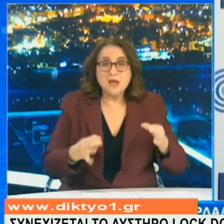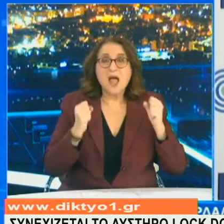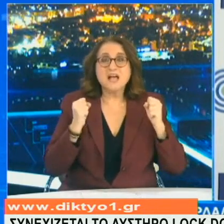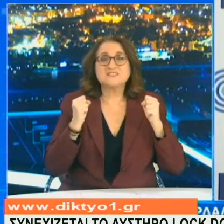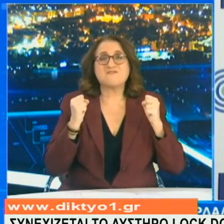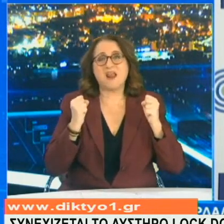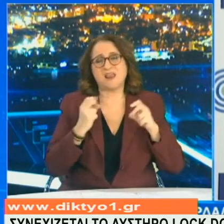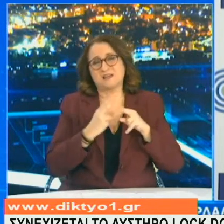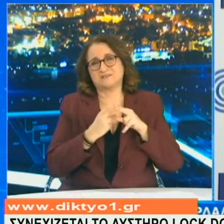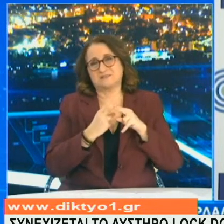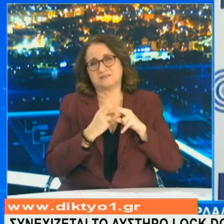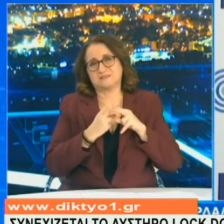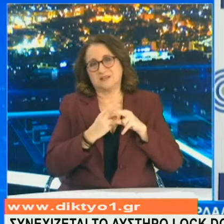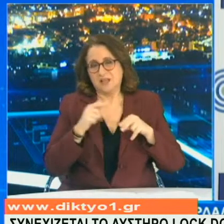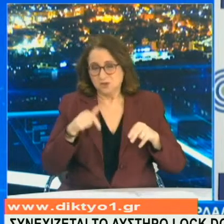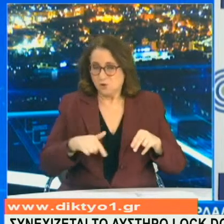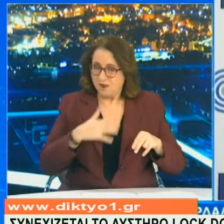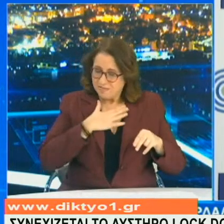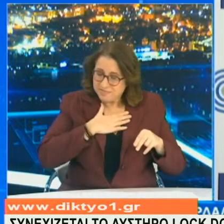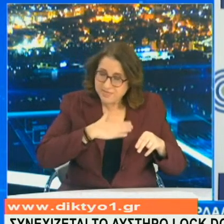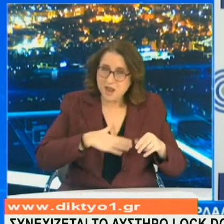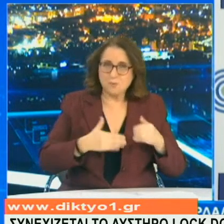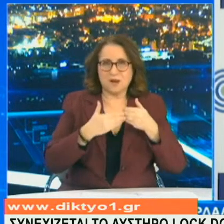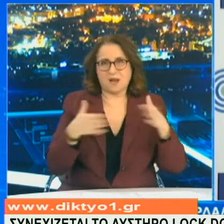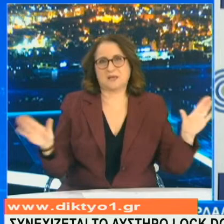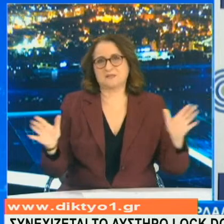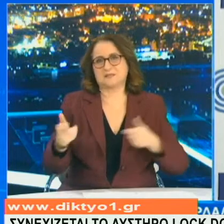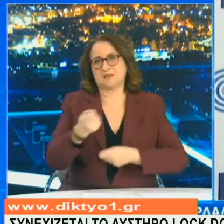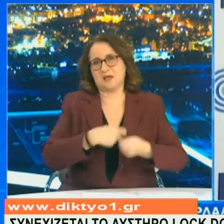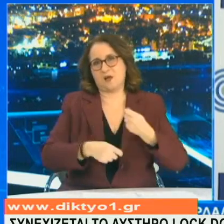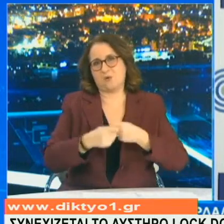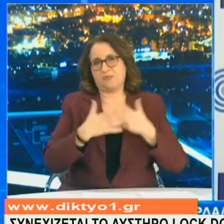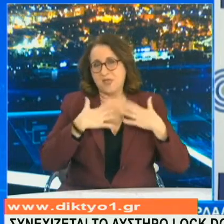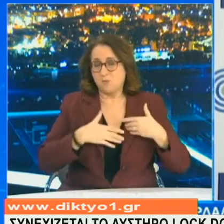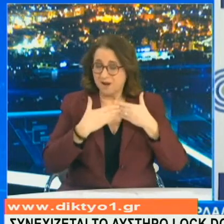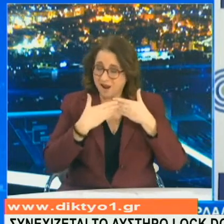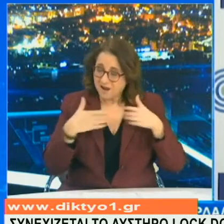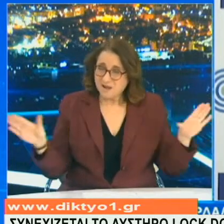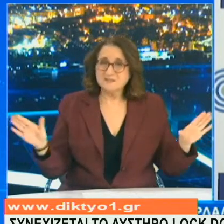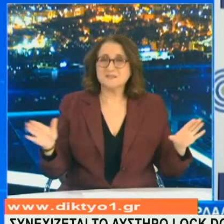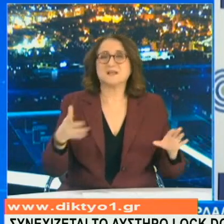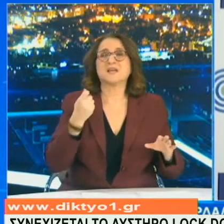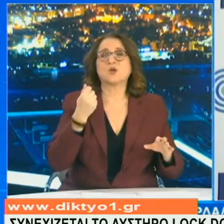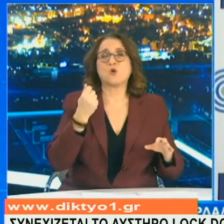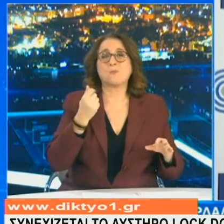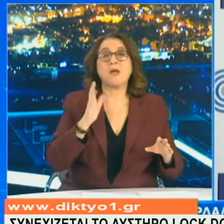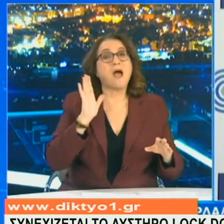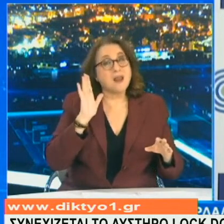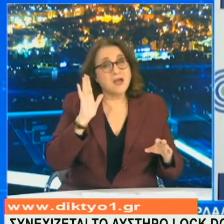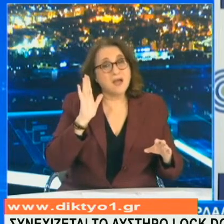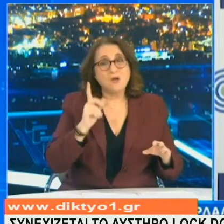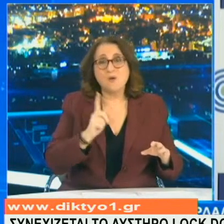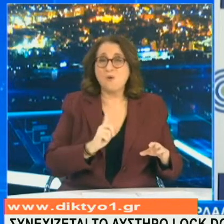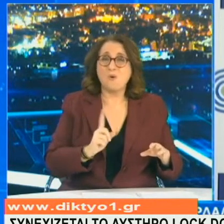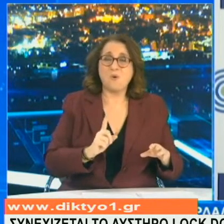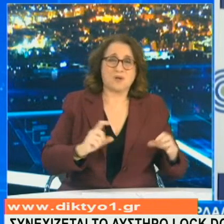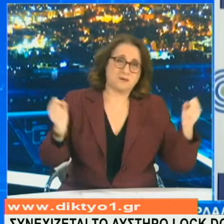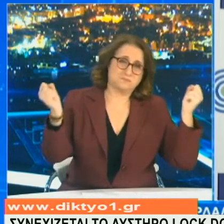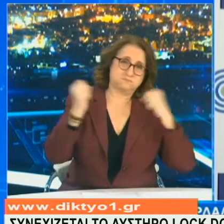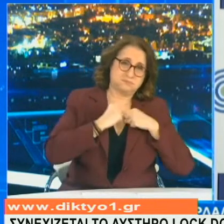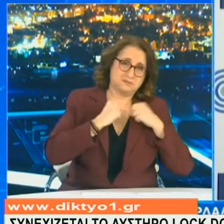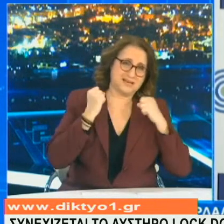οικονομία μας, που θέλουμε να ανοίξει η αγορά, δεν θα πρέπει να μπει σε κίνδυνο η υγεία με έναν τρίτο κύμα